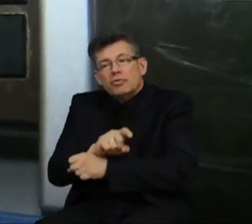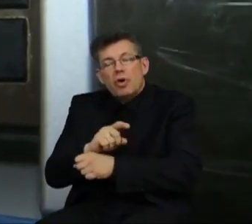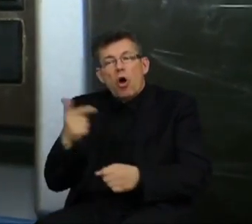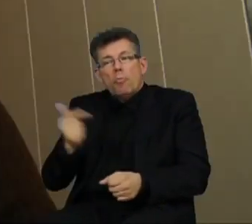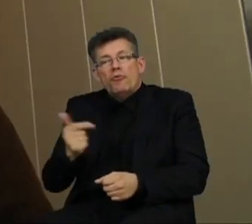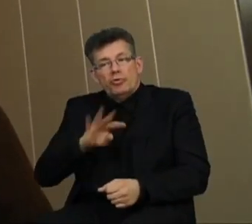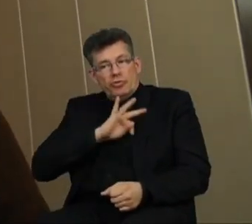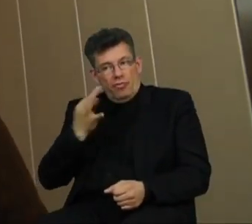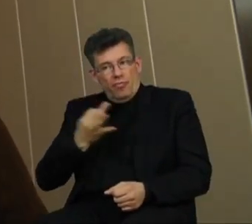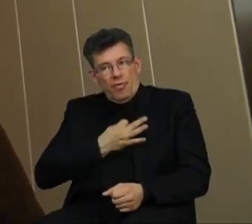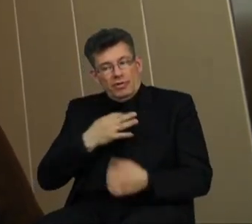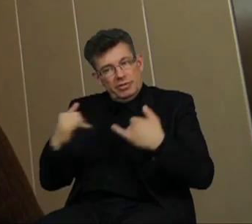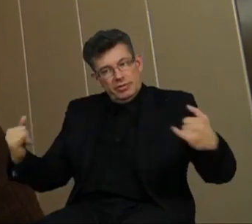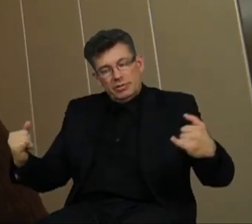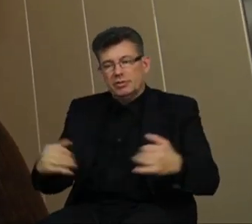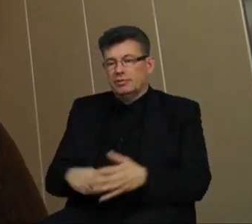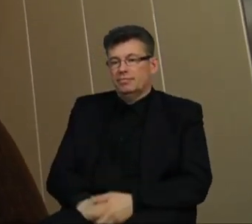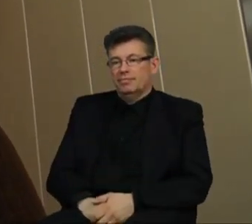obowiązków.